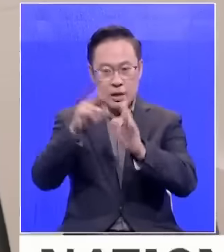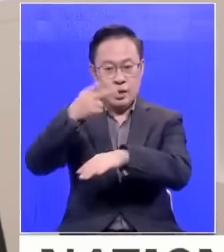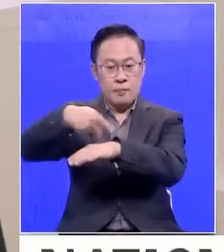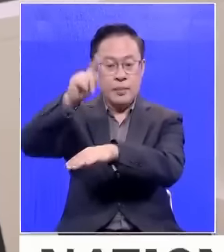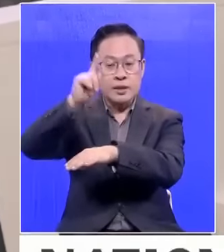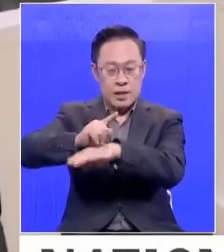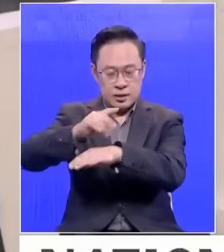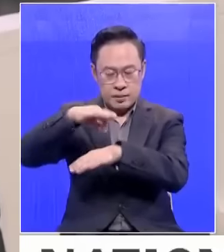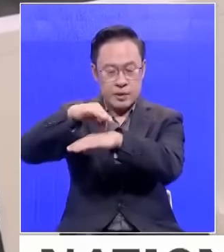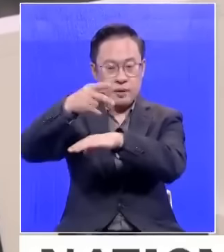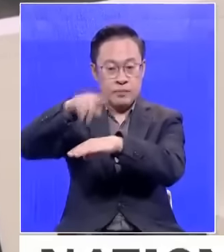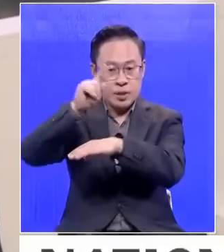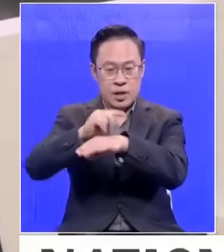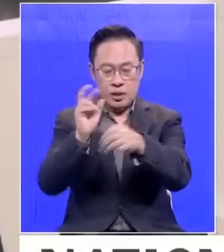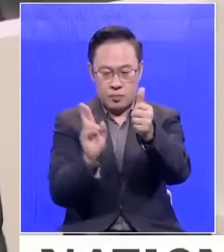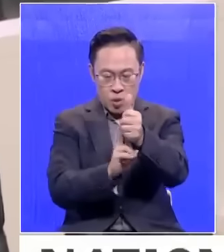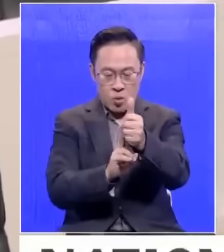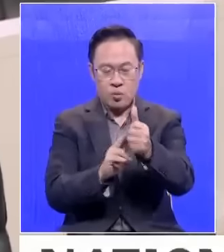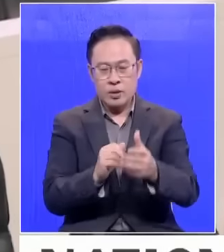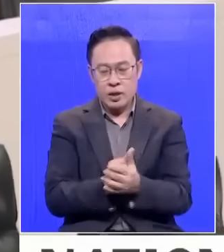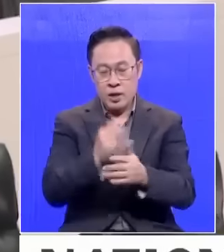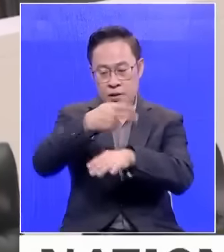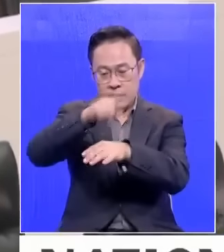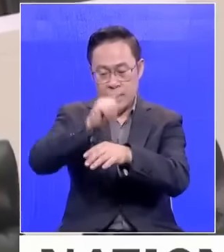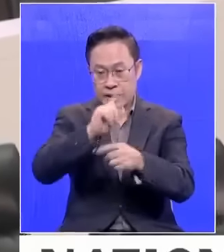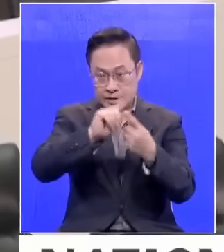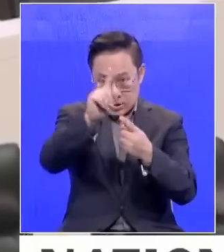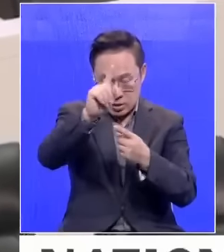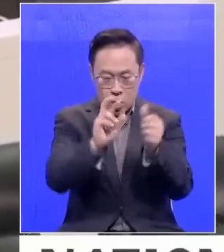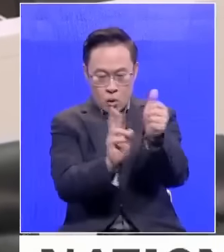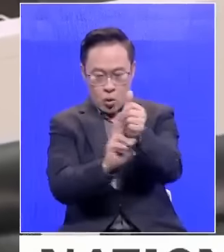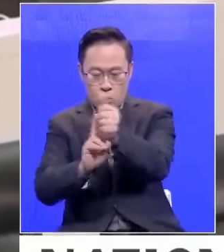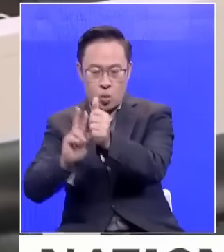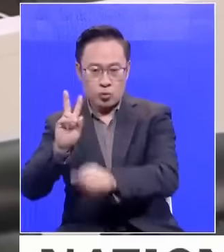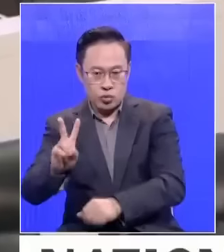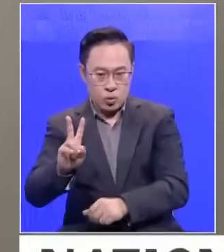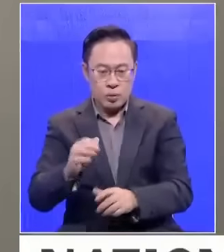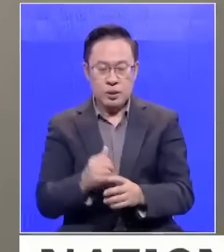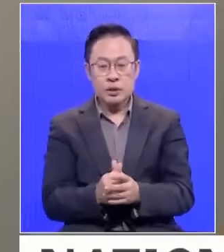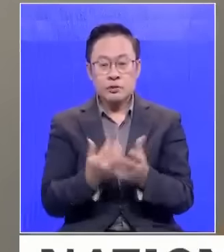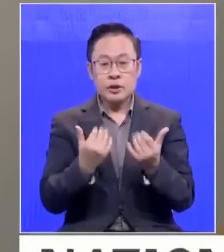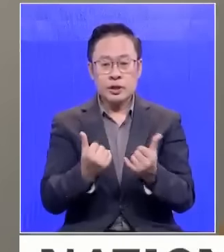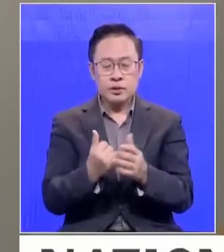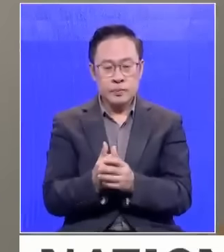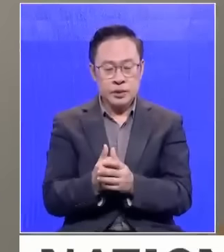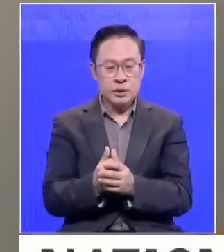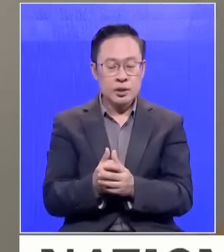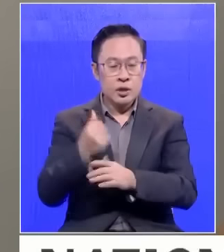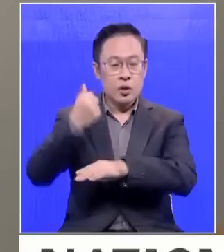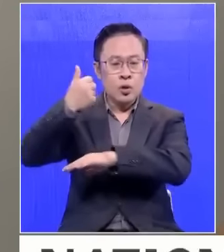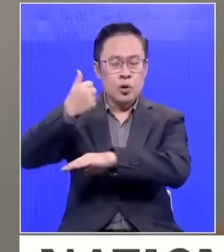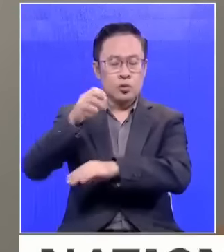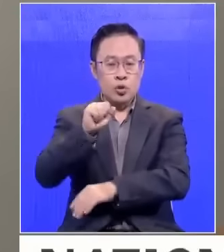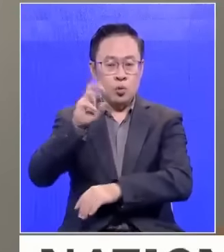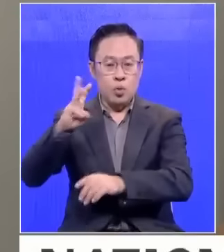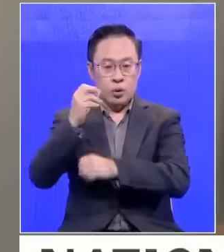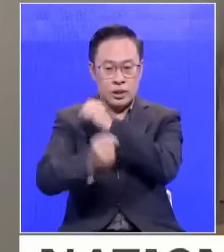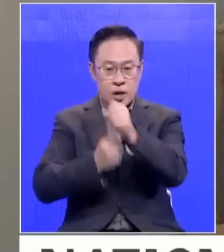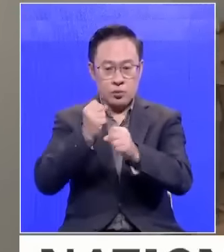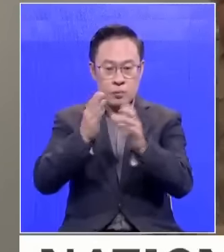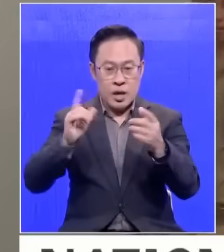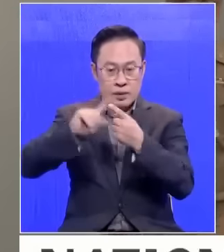องประธานวุฒิสภาคนที่1และคนที่2โดยมีพลตำรวจโทยุทธนาไทยภักดีสมาชิกวุฒิสภาในฐานะสวที่มีอาวุโสสูง